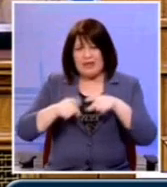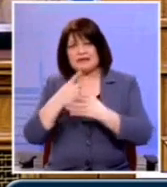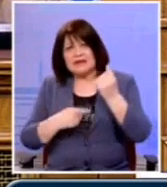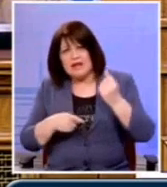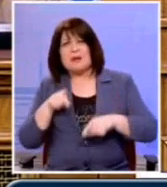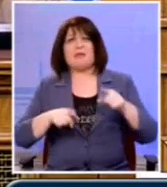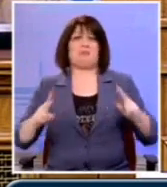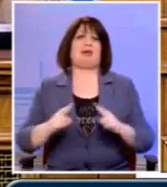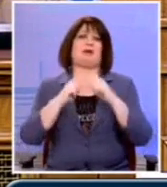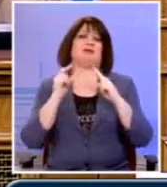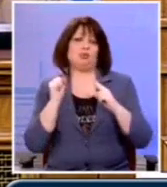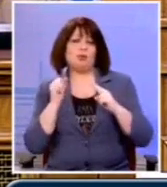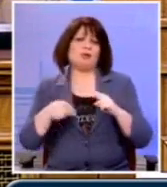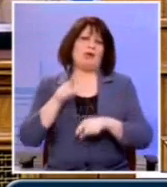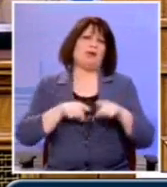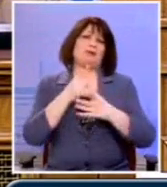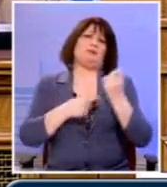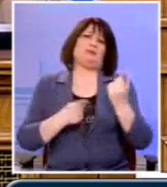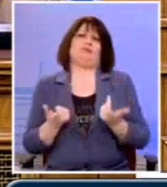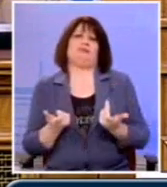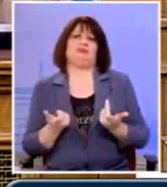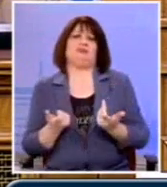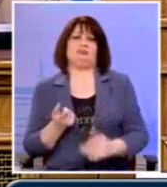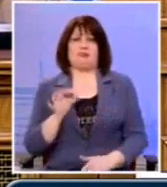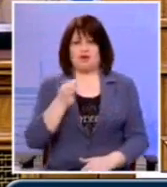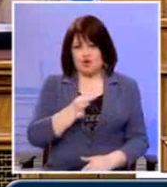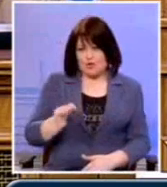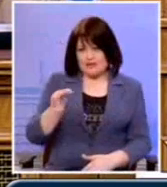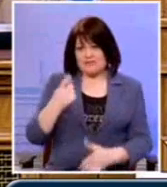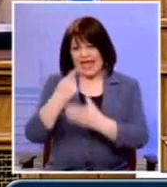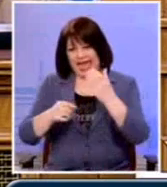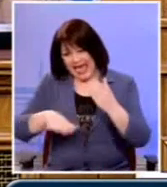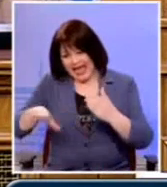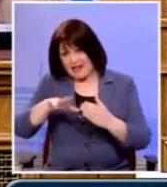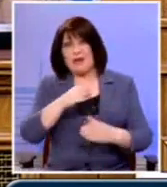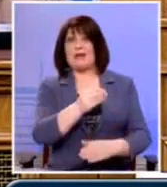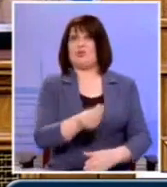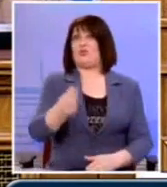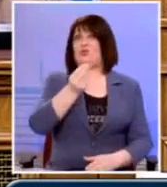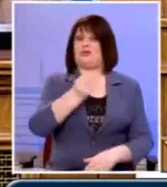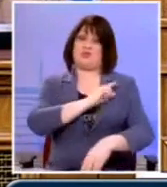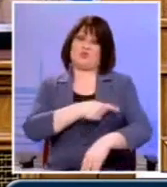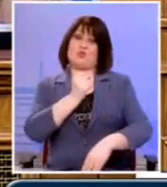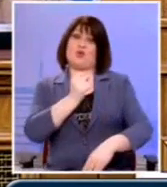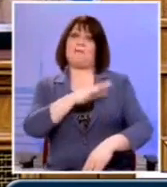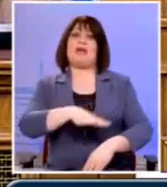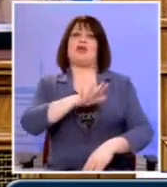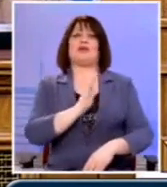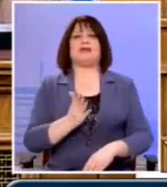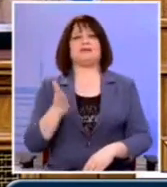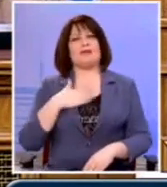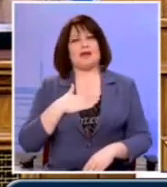το Παρίσι και το καθεξής. Κάθε νομισματική ένωση έχει τις ελληματικές και έχει και τις πλεονασματικές περιοχές. Όσο έχει το δικό σου